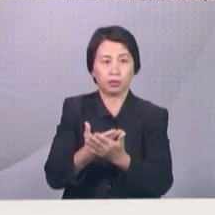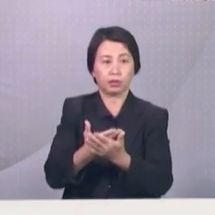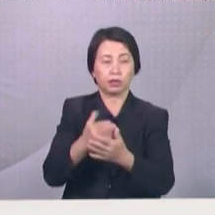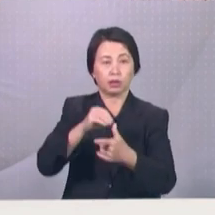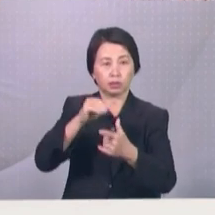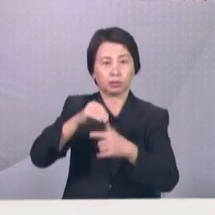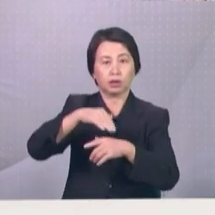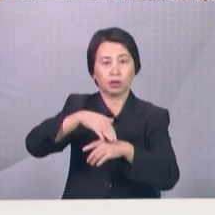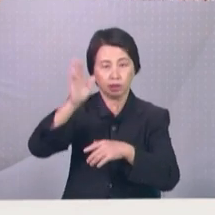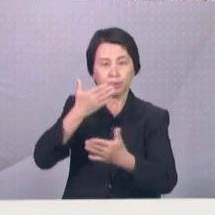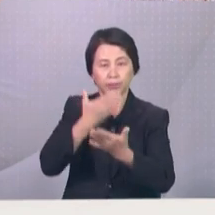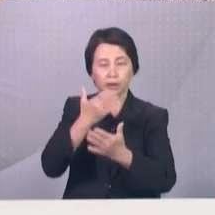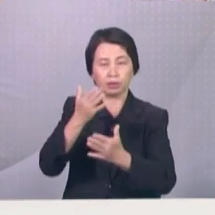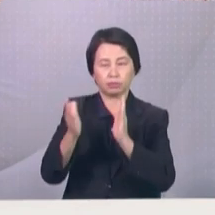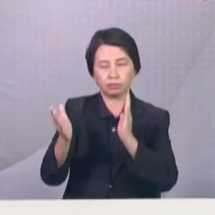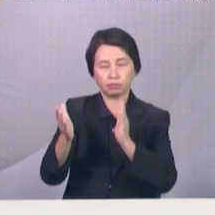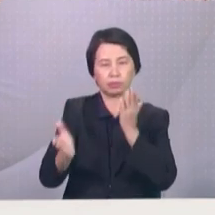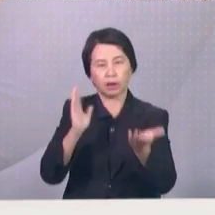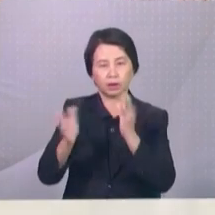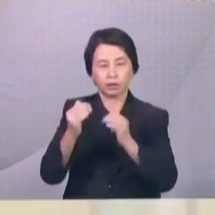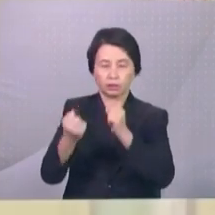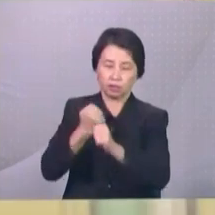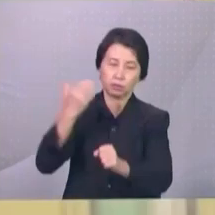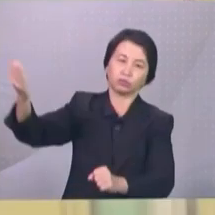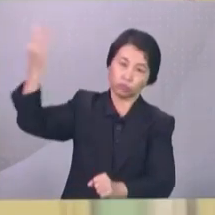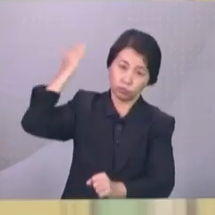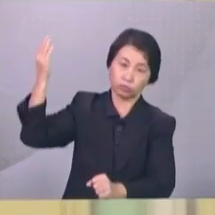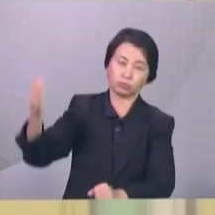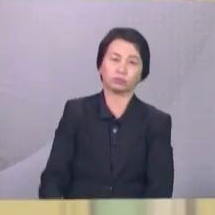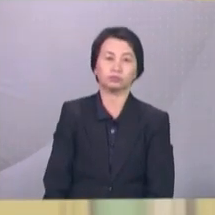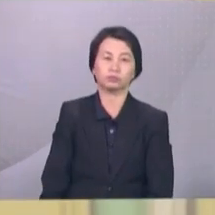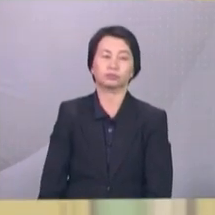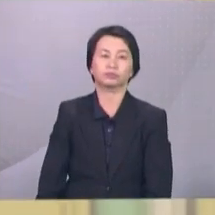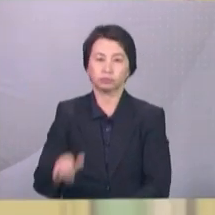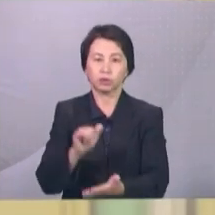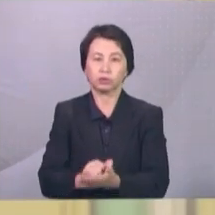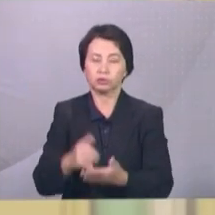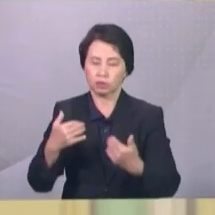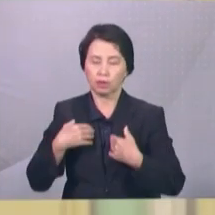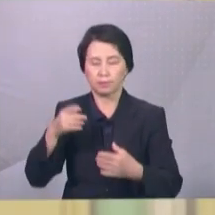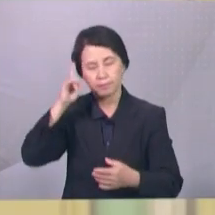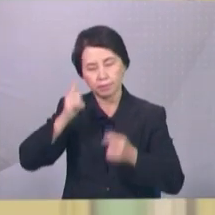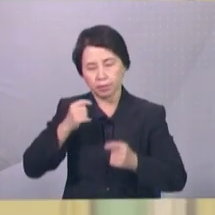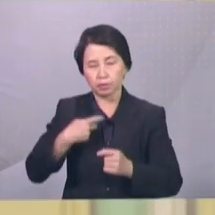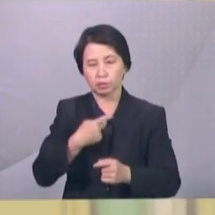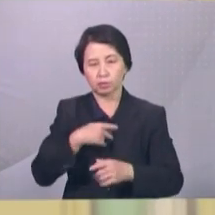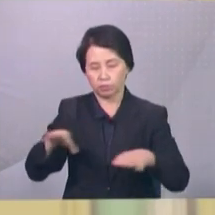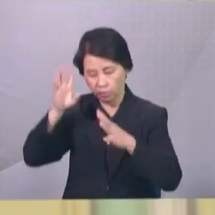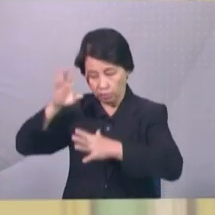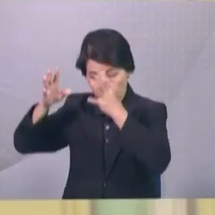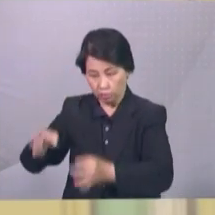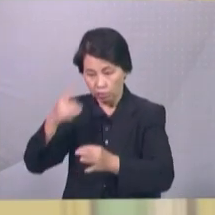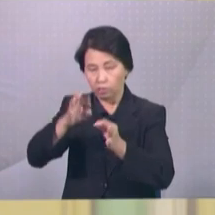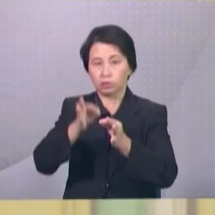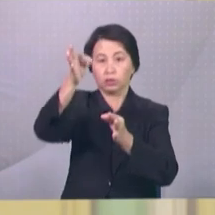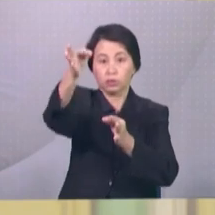baik berbanding tahun-tahun sebelumnya. Pandangan kementerian. Terima kasih. So itu antara pertimbangan kita apabila kita membuat keputusan untuk